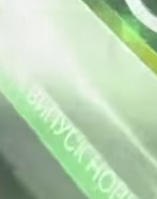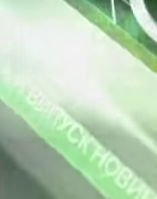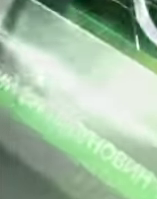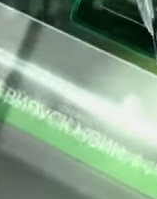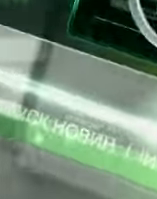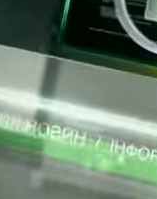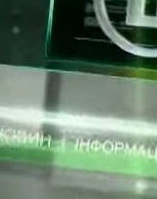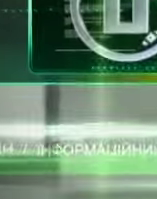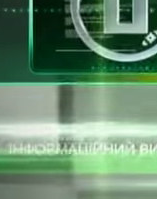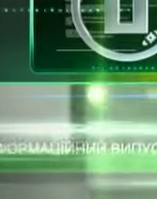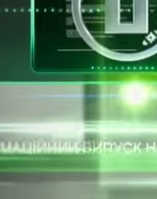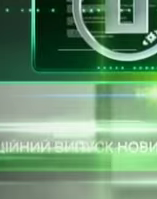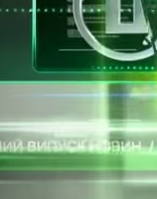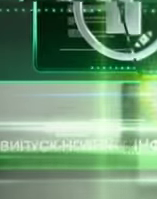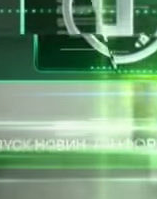Відпочинок